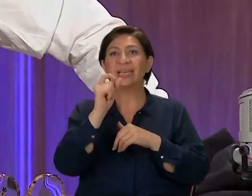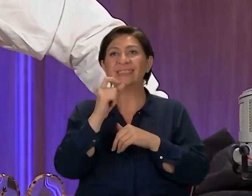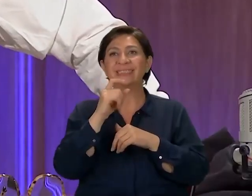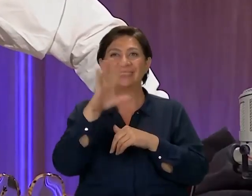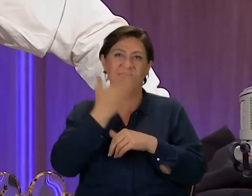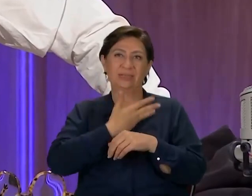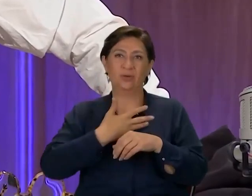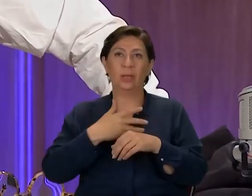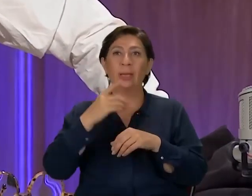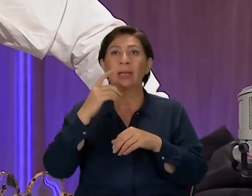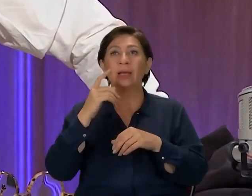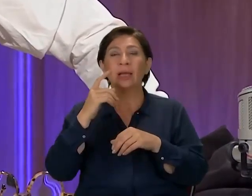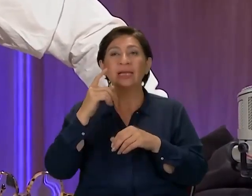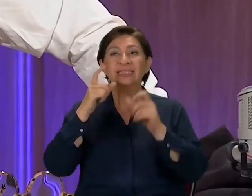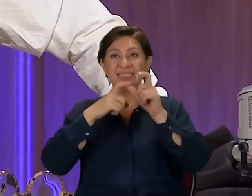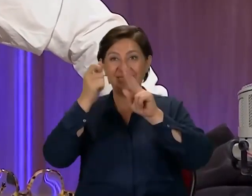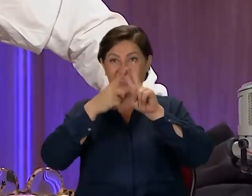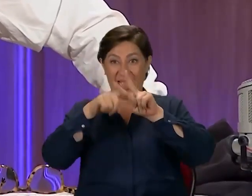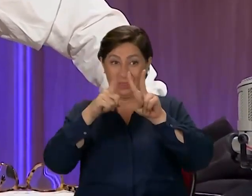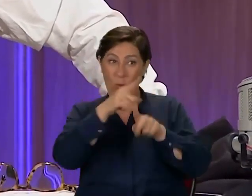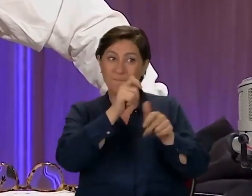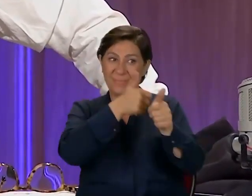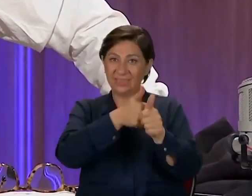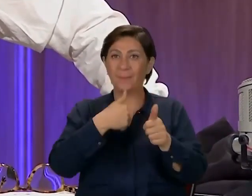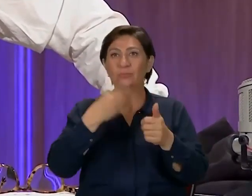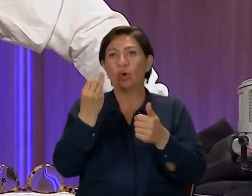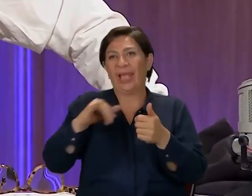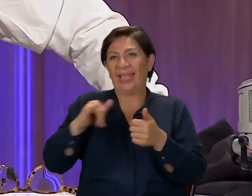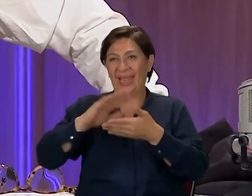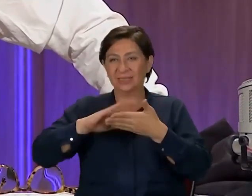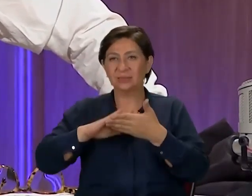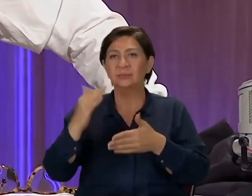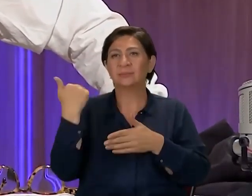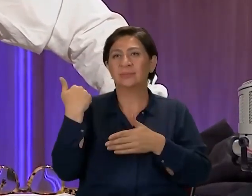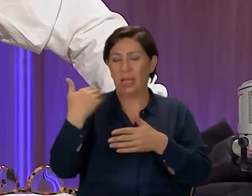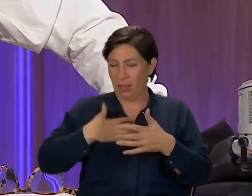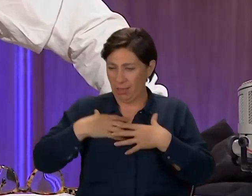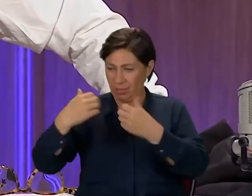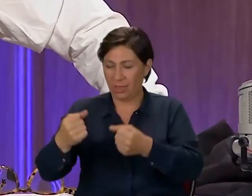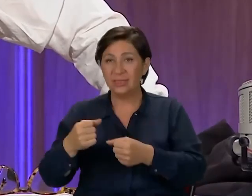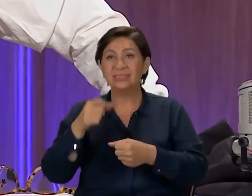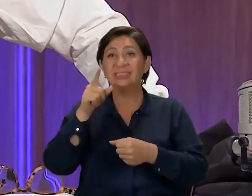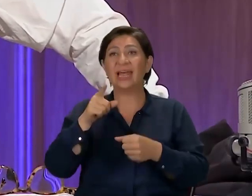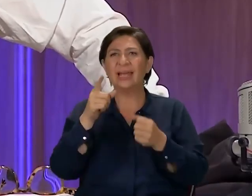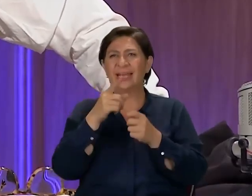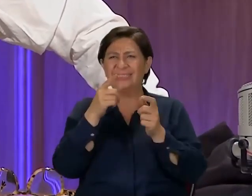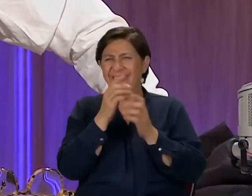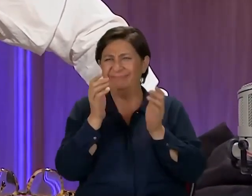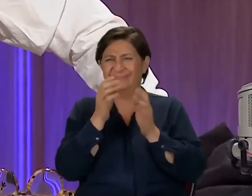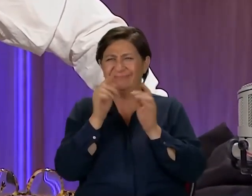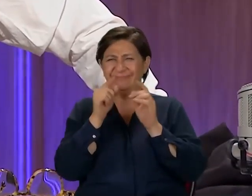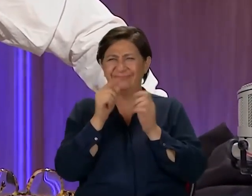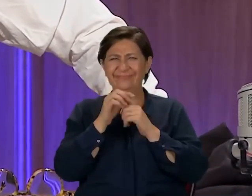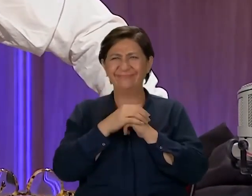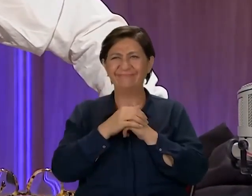seviyor herkes. Yani bir gece Sinan onun menajeri benim de çok yakın arkadaşım. Beni geldi aldı. Sana aba la la ba di la ba